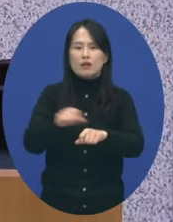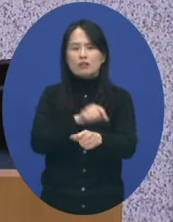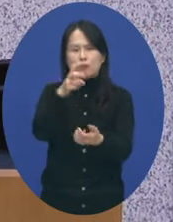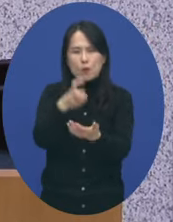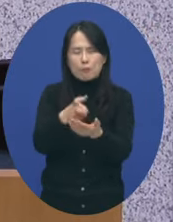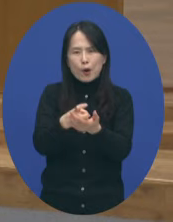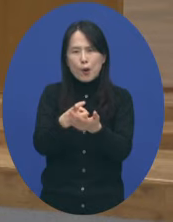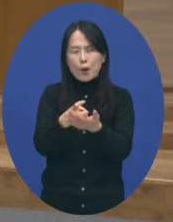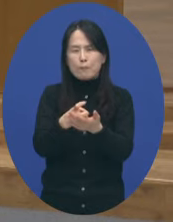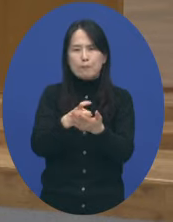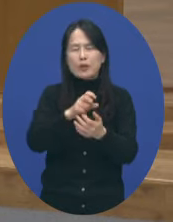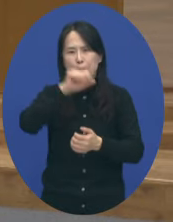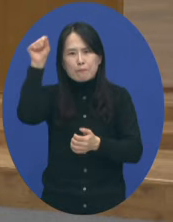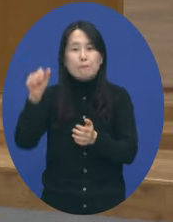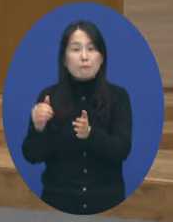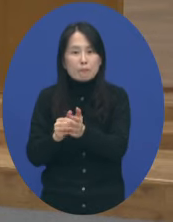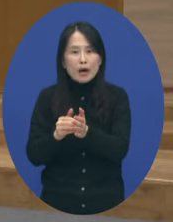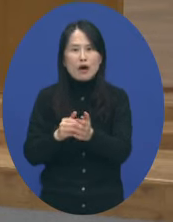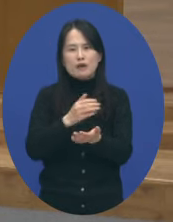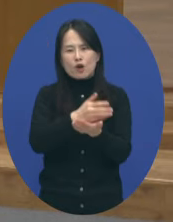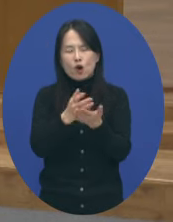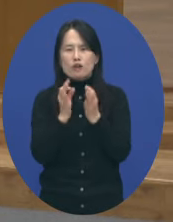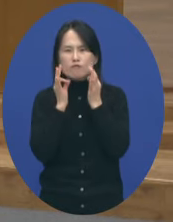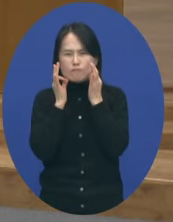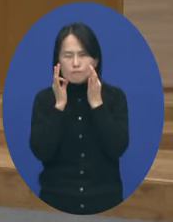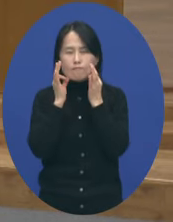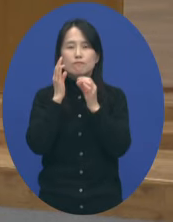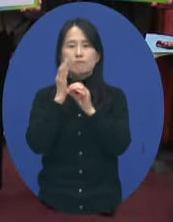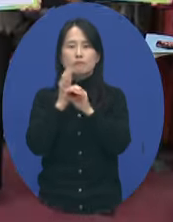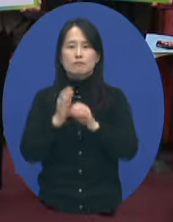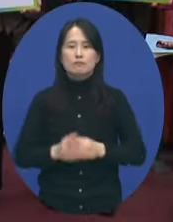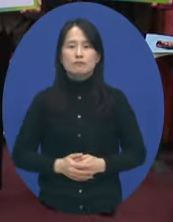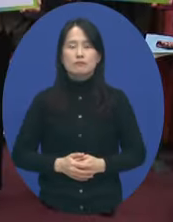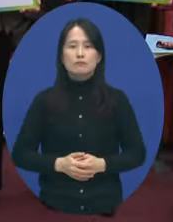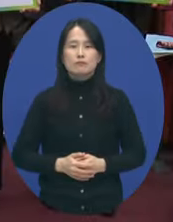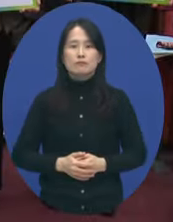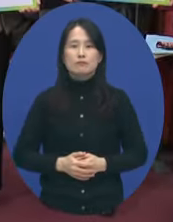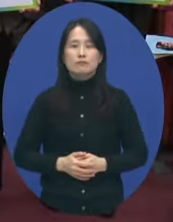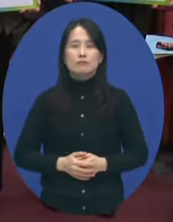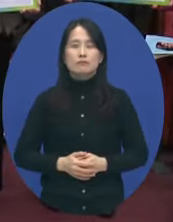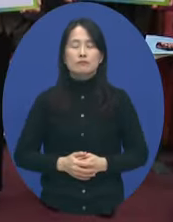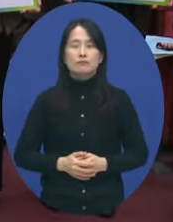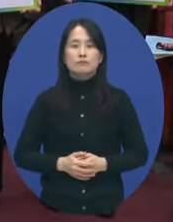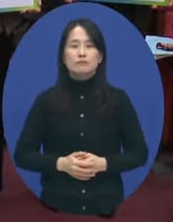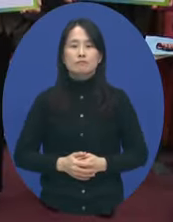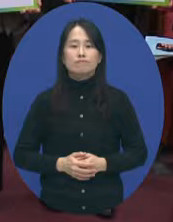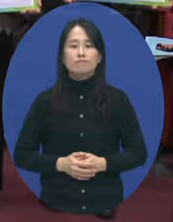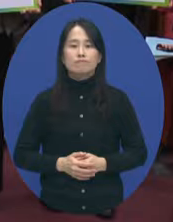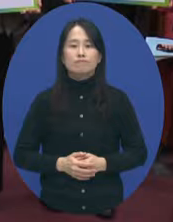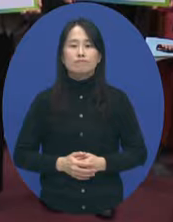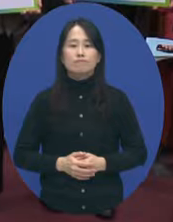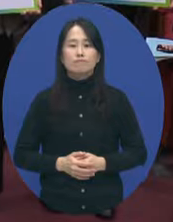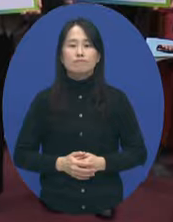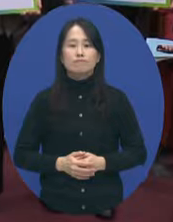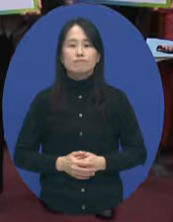촉구 결의안이 통과되는 등 다각도의 노력을 기울이고 있습니다 경기주 t 선영입니다